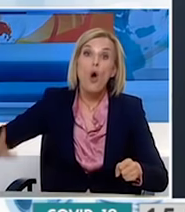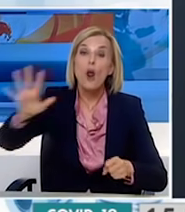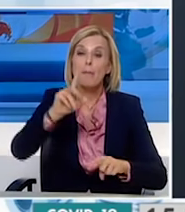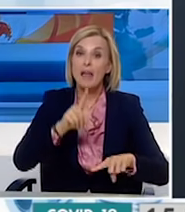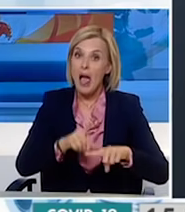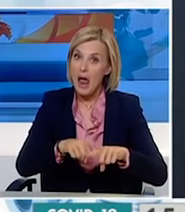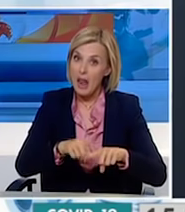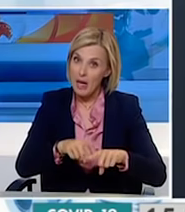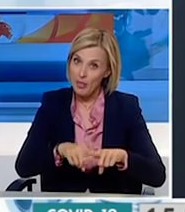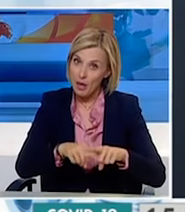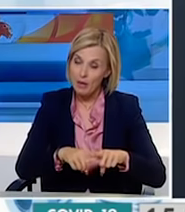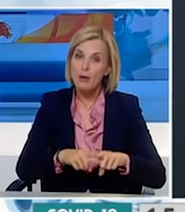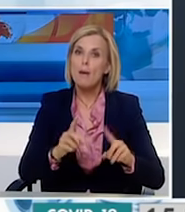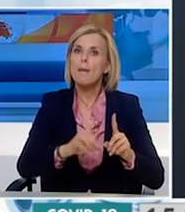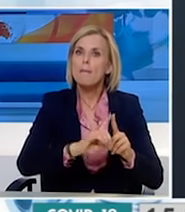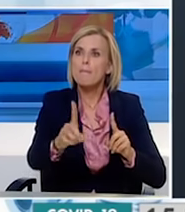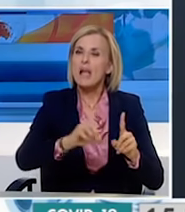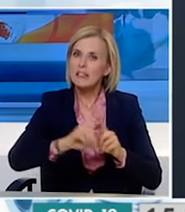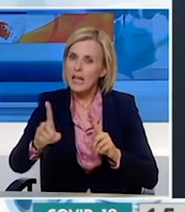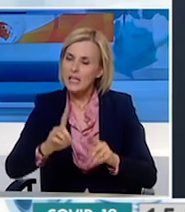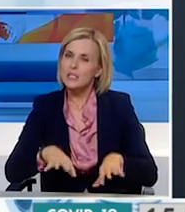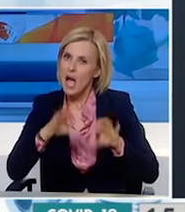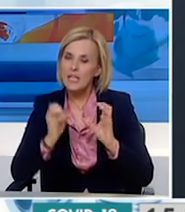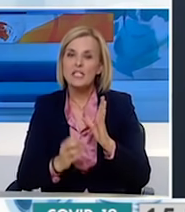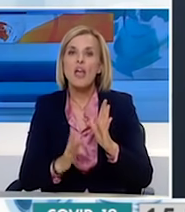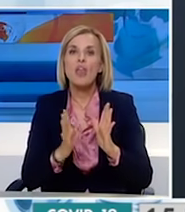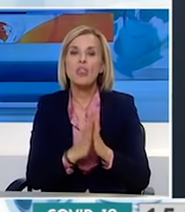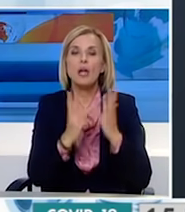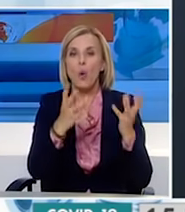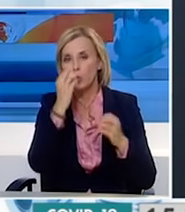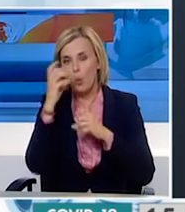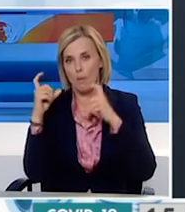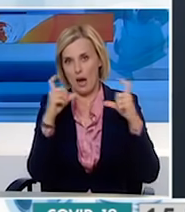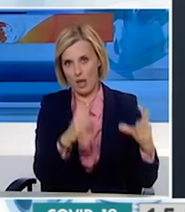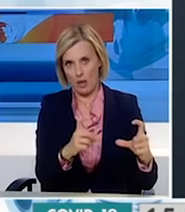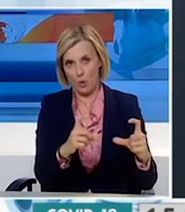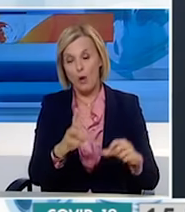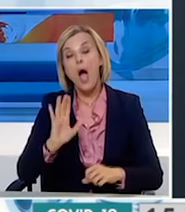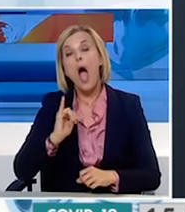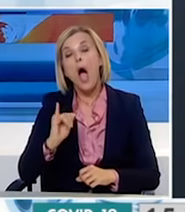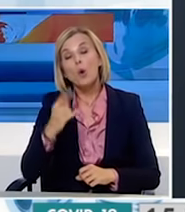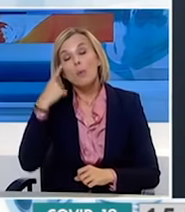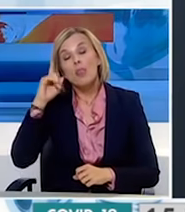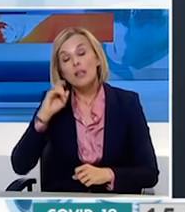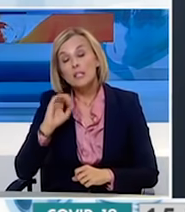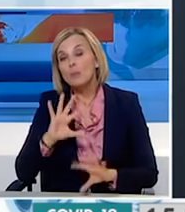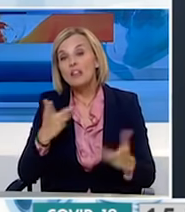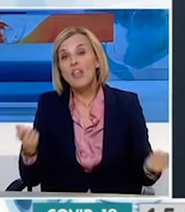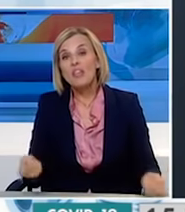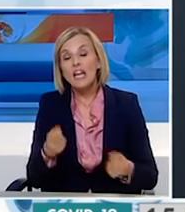όλα πάνε καλά, θα ξεκινήσουν από τις 18 Μαΐου. Για τις μετακινήσεις στα νησιά θα ληφθούν αποφάσεις το προσεχές